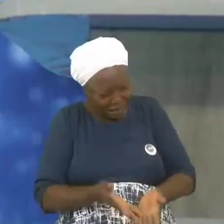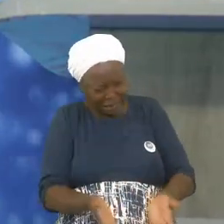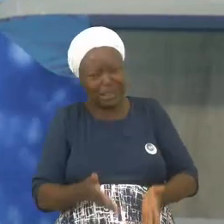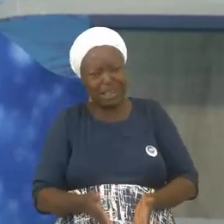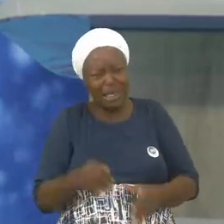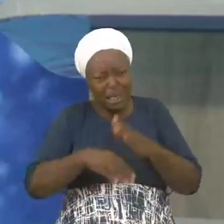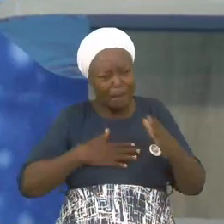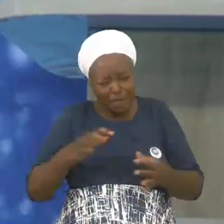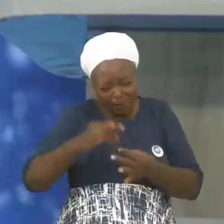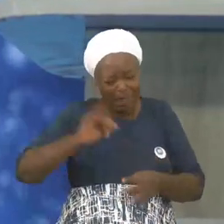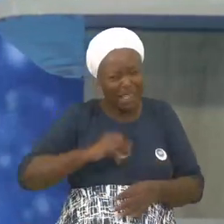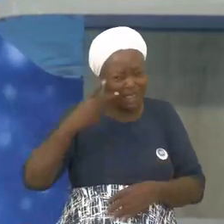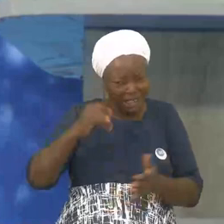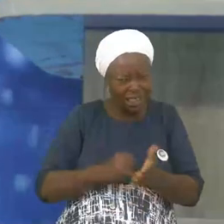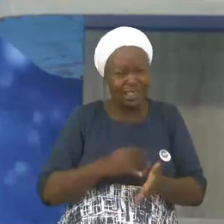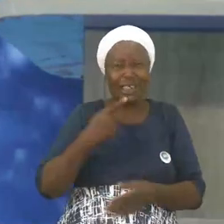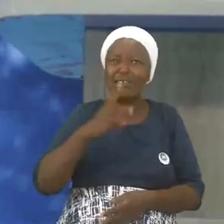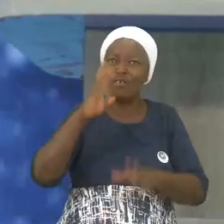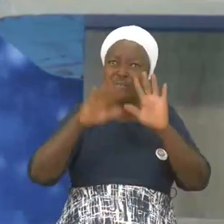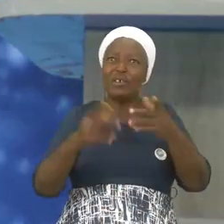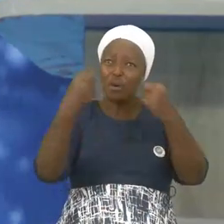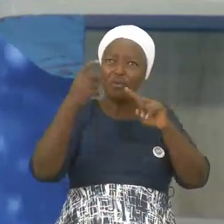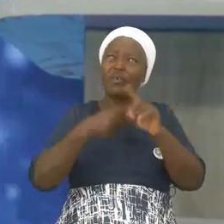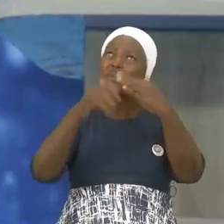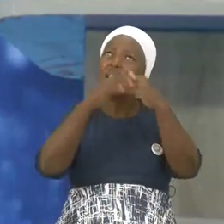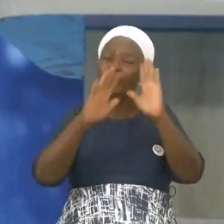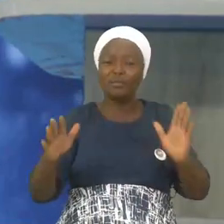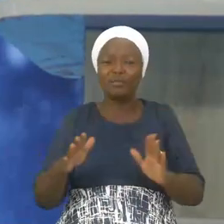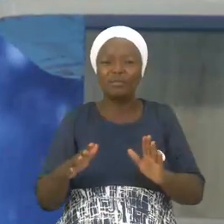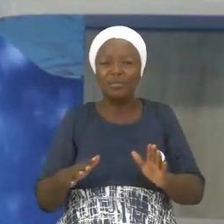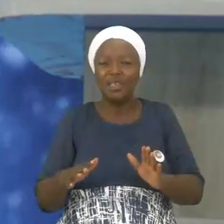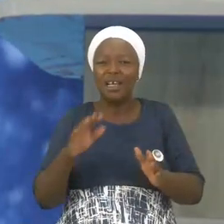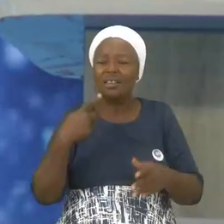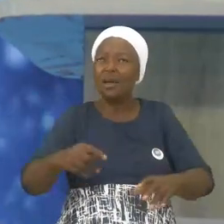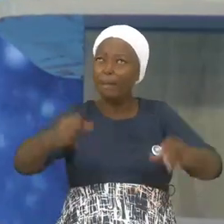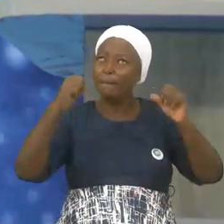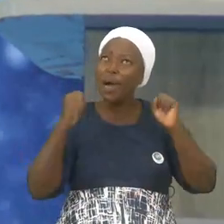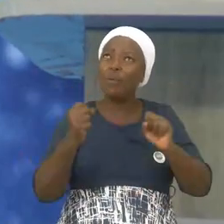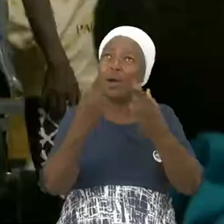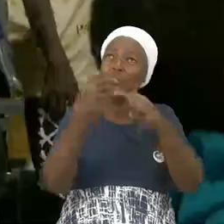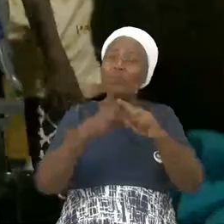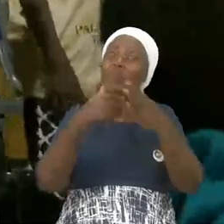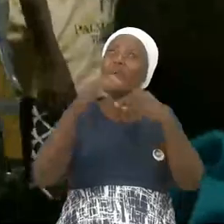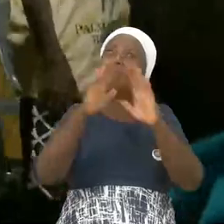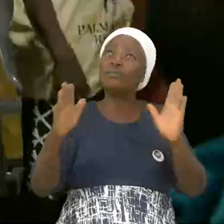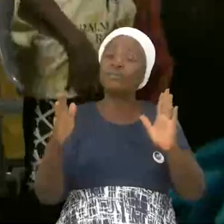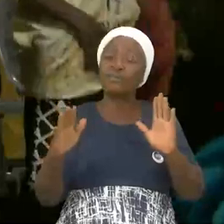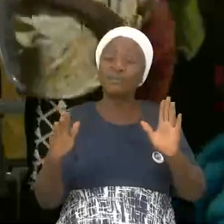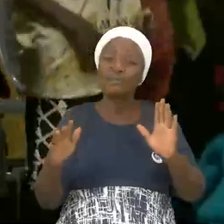rien, moi je vois ça ici, dans mon esprit, la pluie venant du